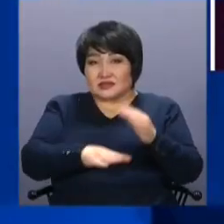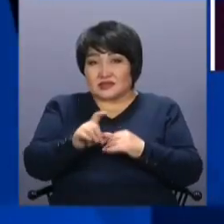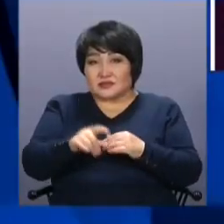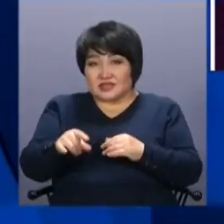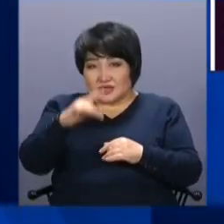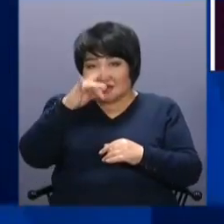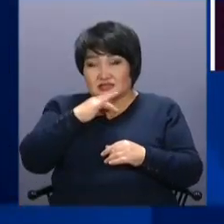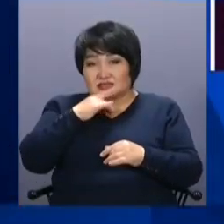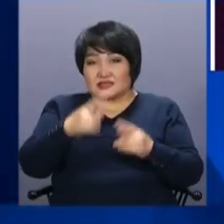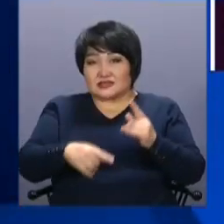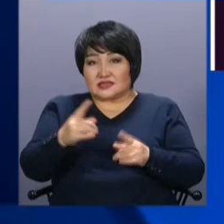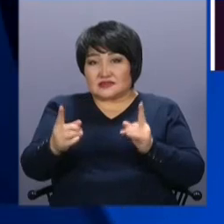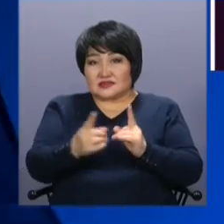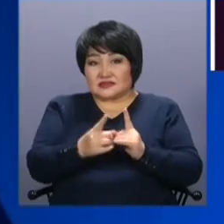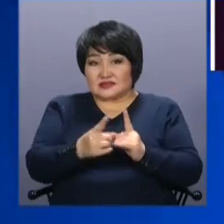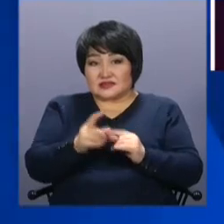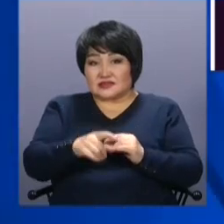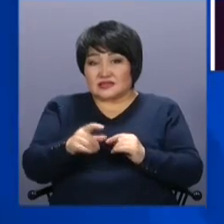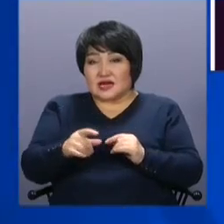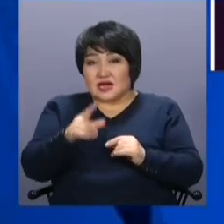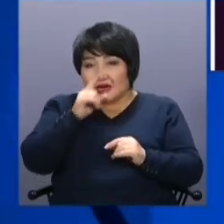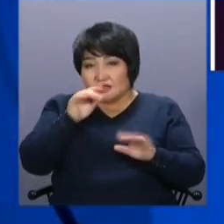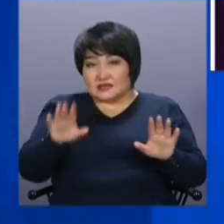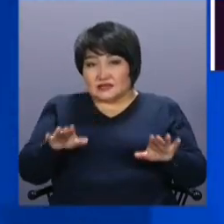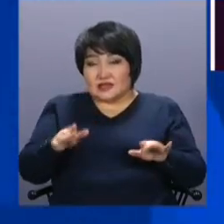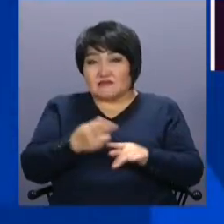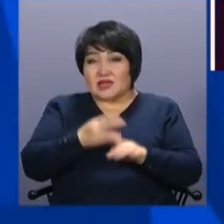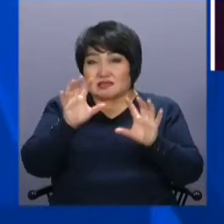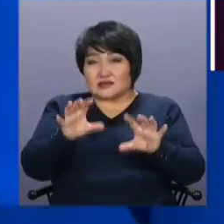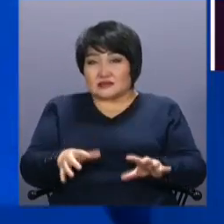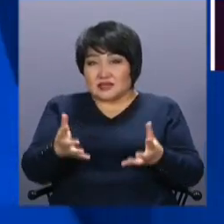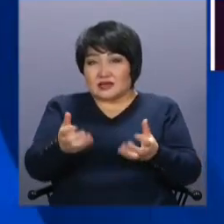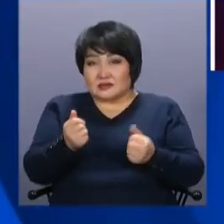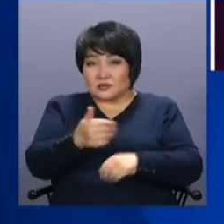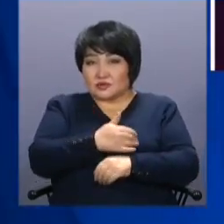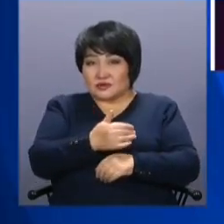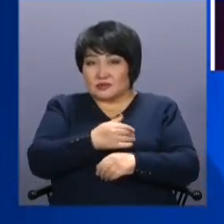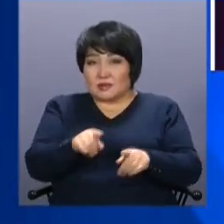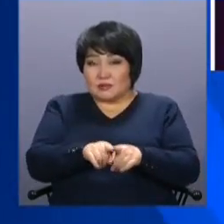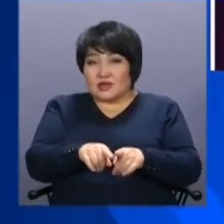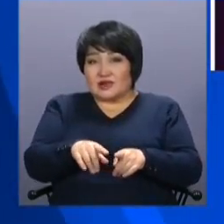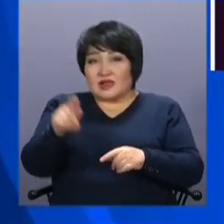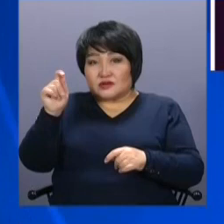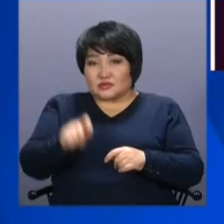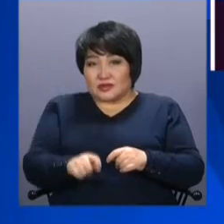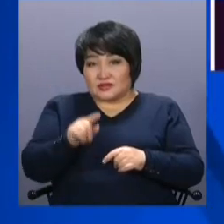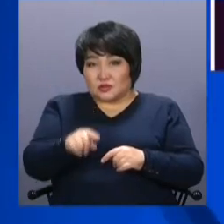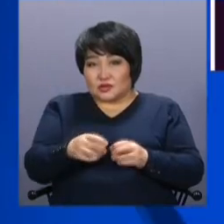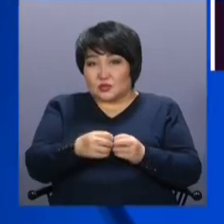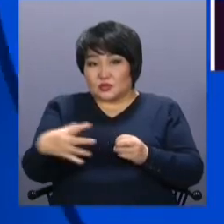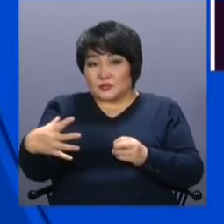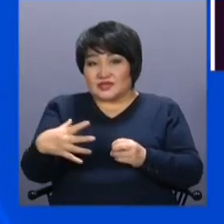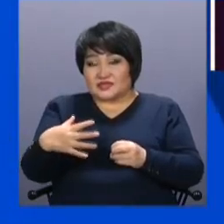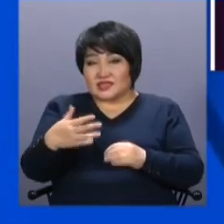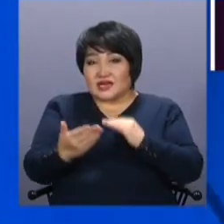сирек кездесетін қырандарды заңсыз алып өтпек болған. Доха Алматы бағытымен ұшып келген олар 15 ағаш жәшікке